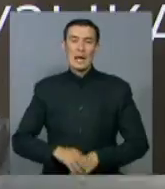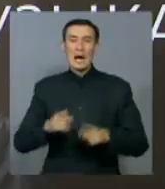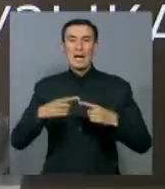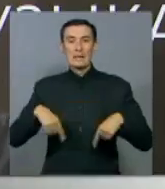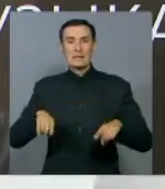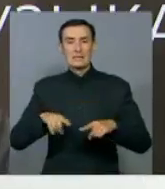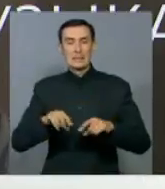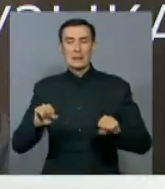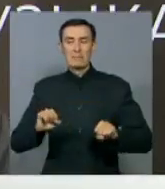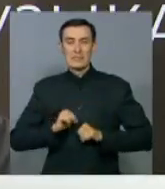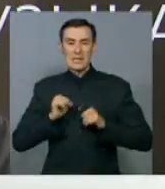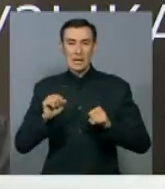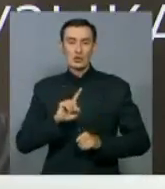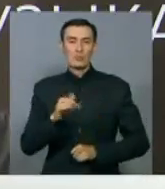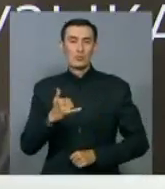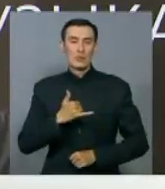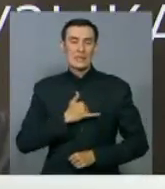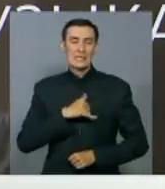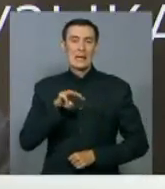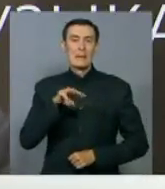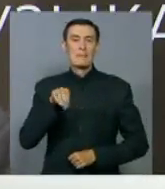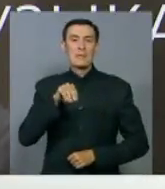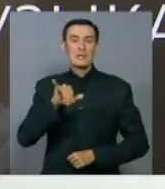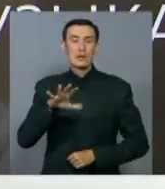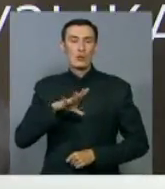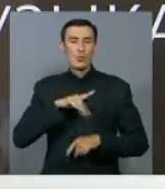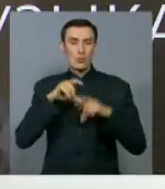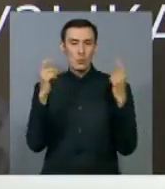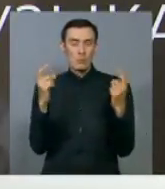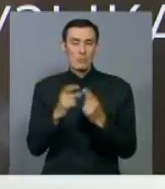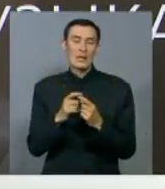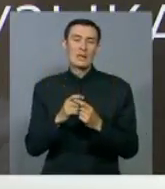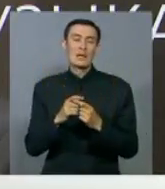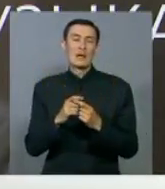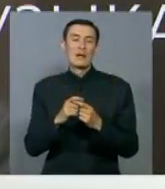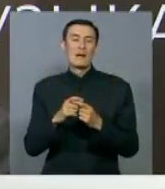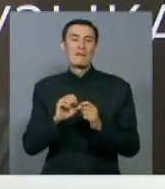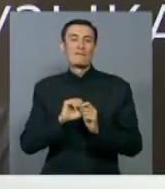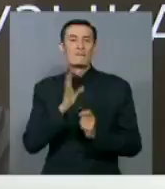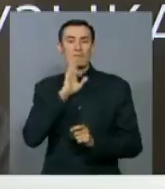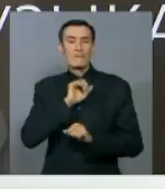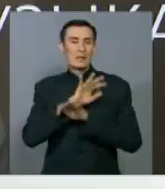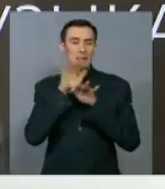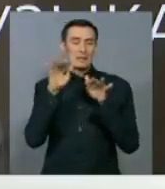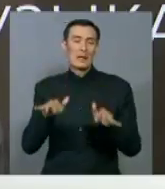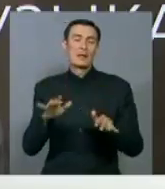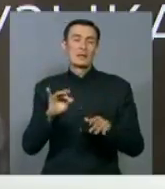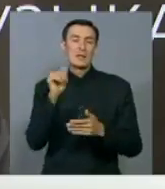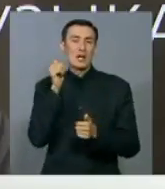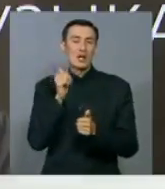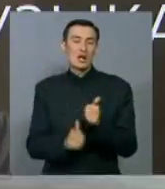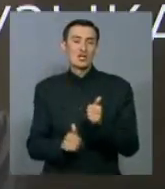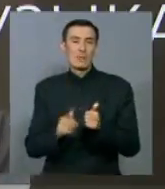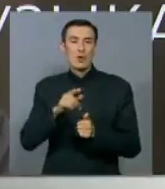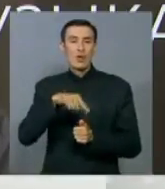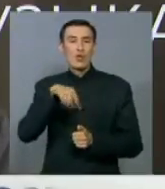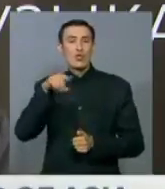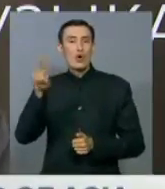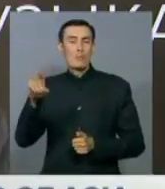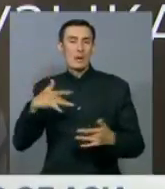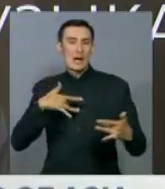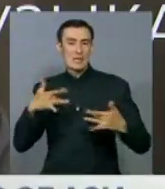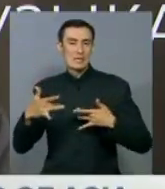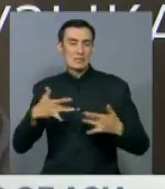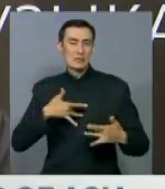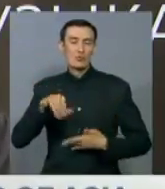они постарались, чтобы на Медео на сцене были бассейны, фонтаны, огромное количество пиротехники. На каждом номере участвует